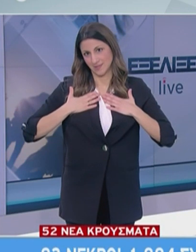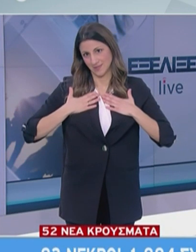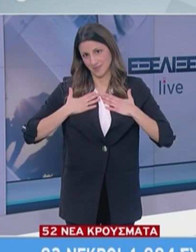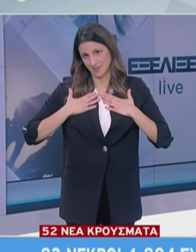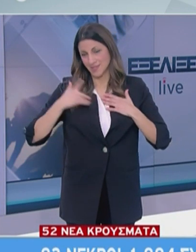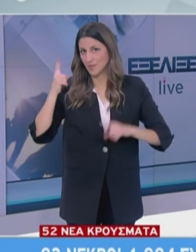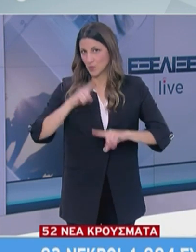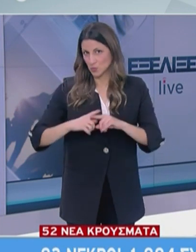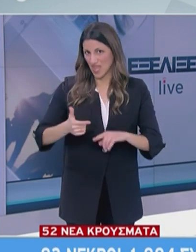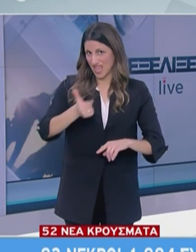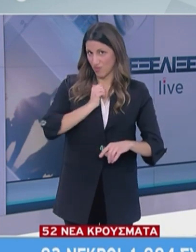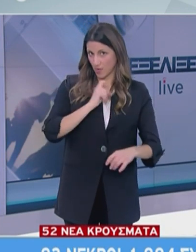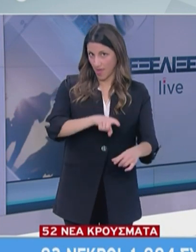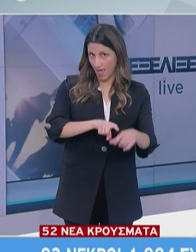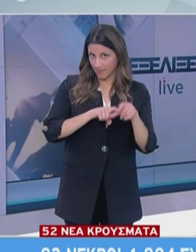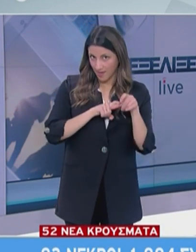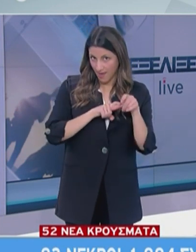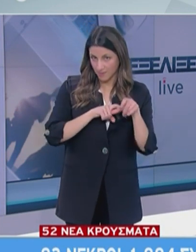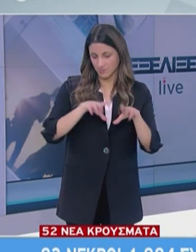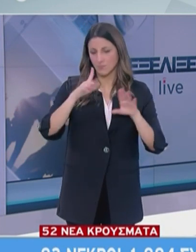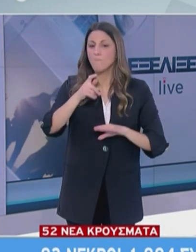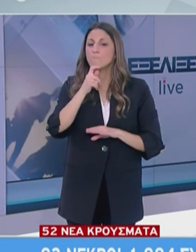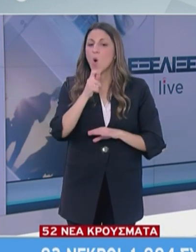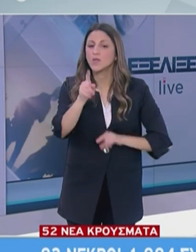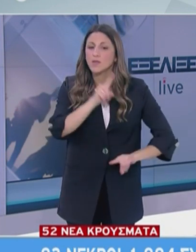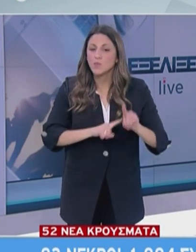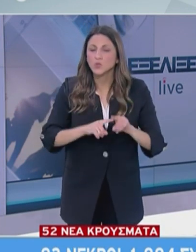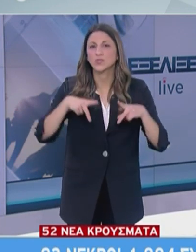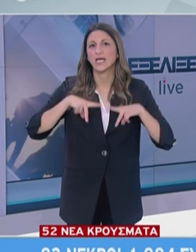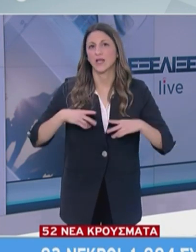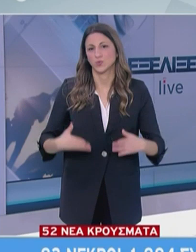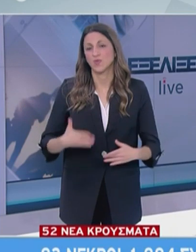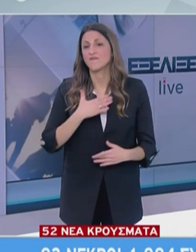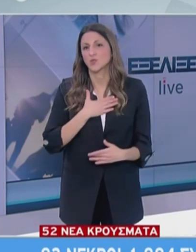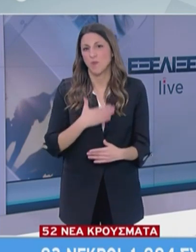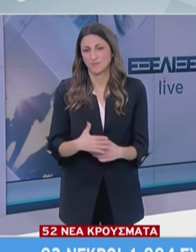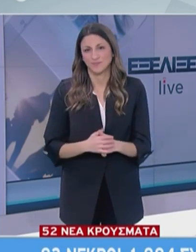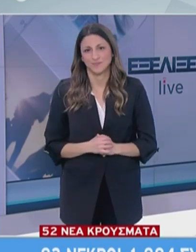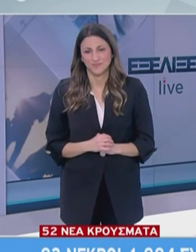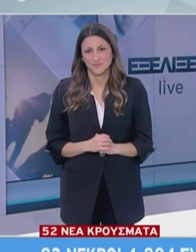την κοινωνική πολιτική να την ασκήσει κάποιος άλλος. Σας ευχαριστούμε πολύ.